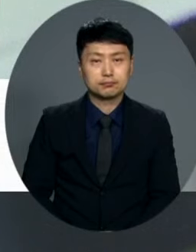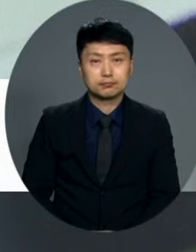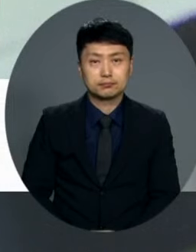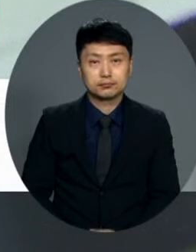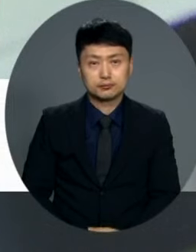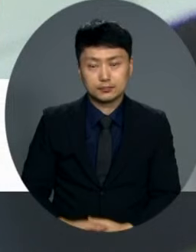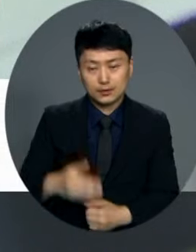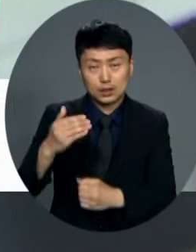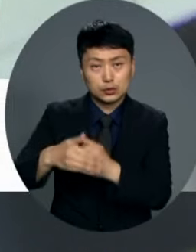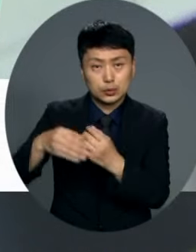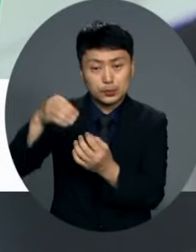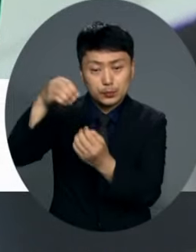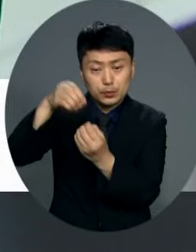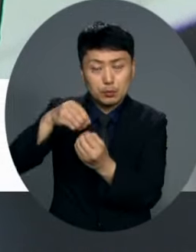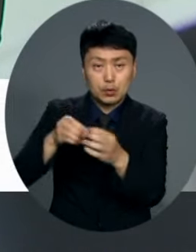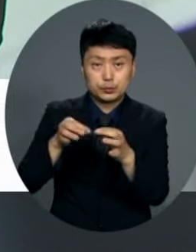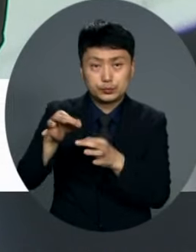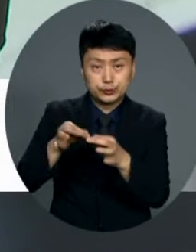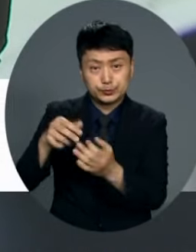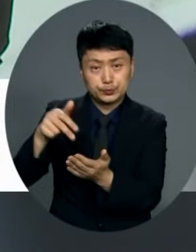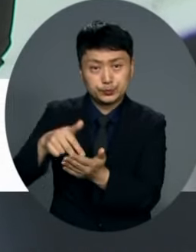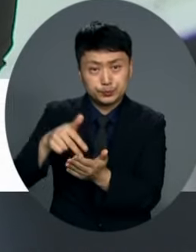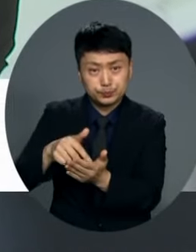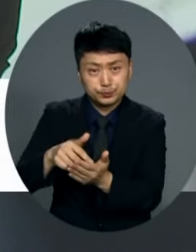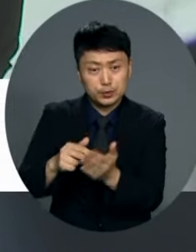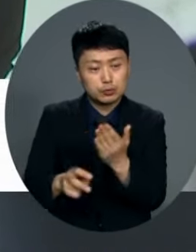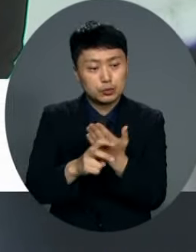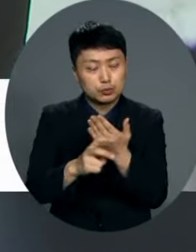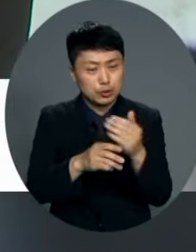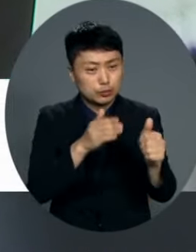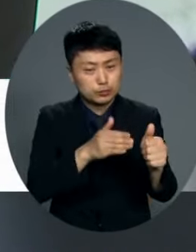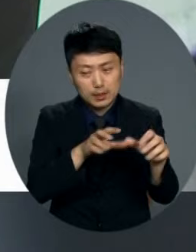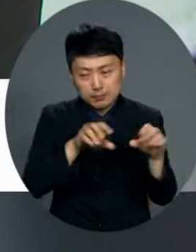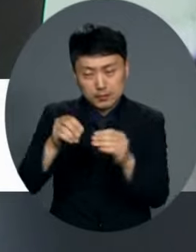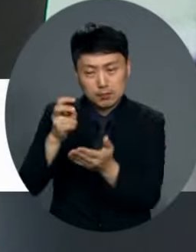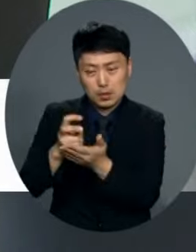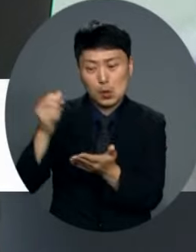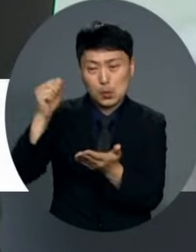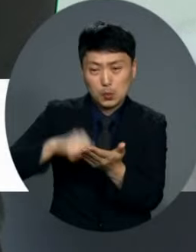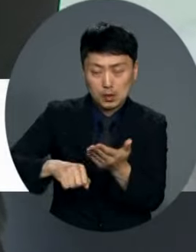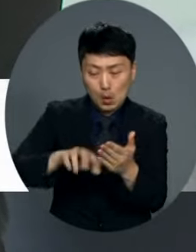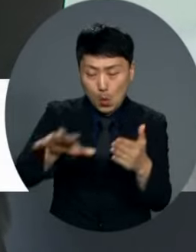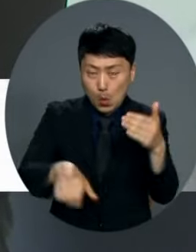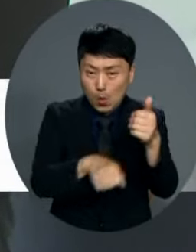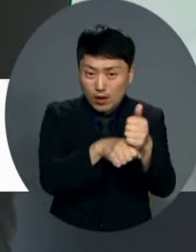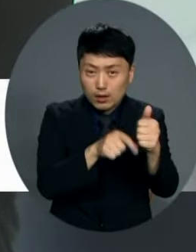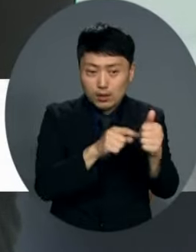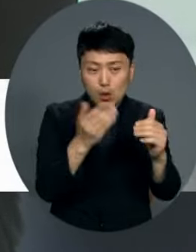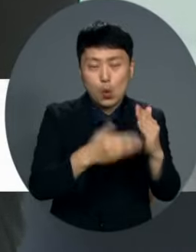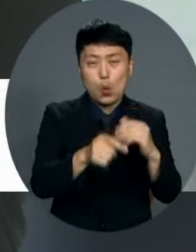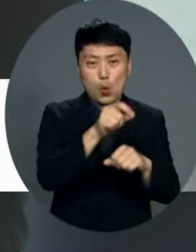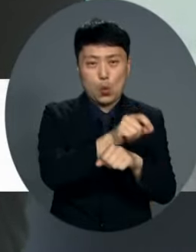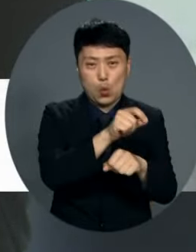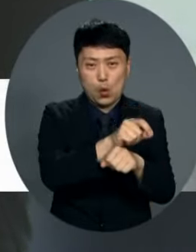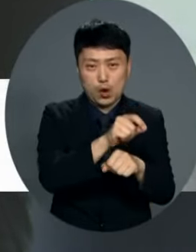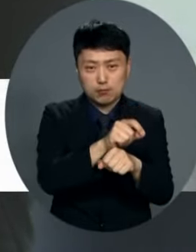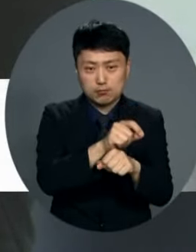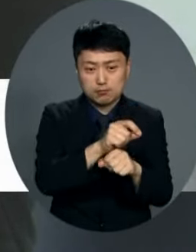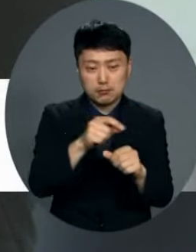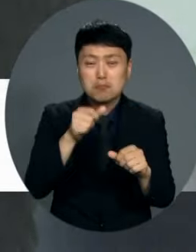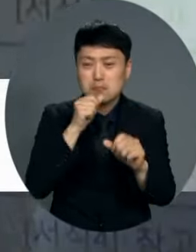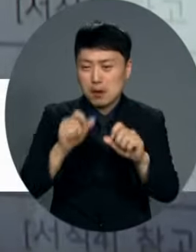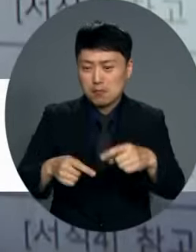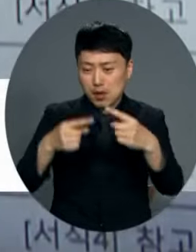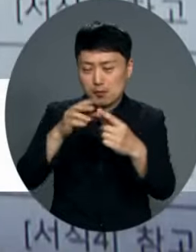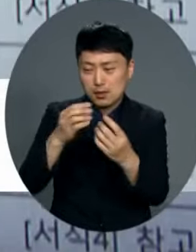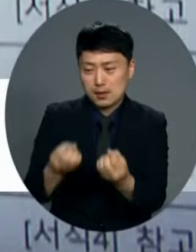대구 전통시장진흥재단이 청탁금지법을 어기고 지도감독 업무를 맡은 대구시 관련 부서 공무원에게 명절 선물을